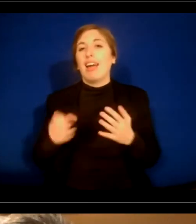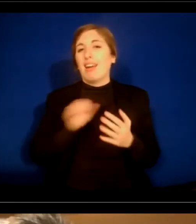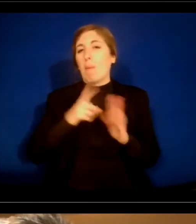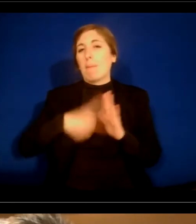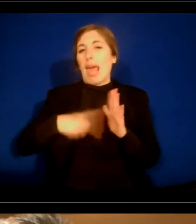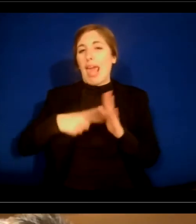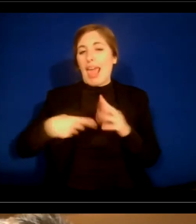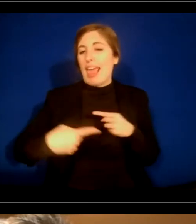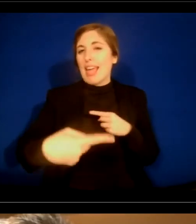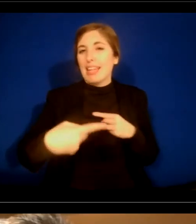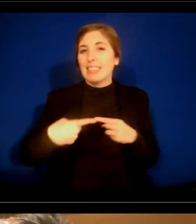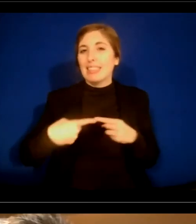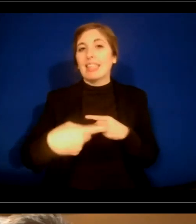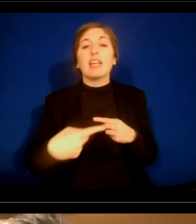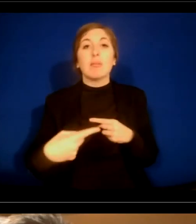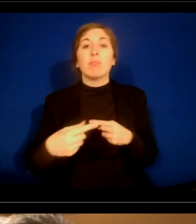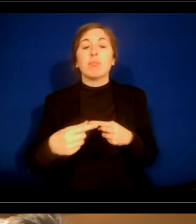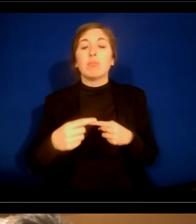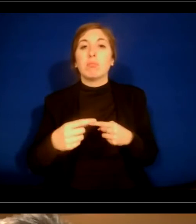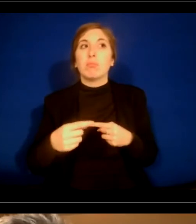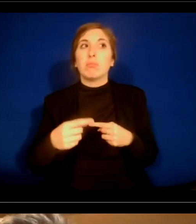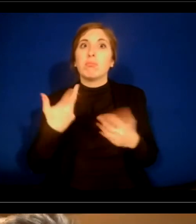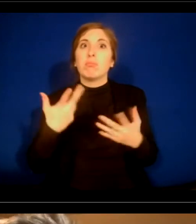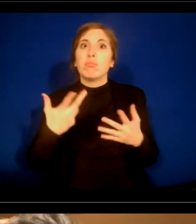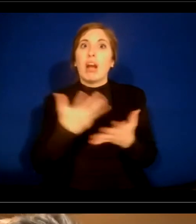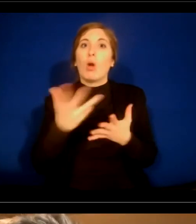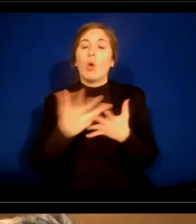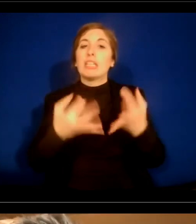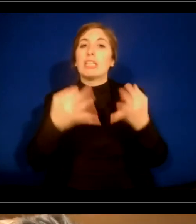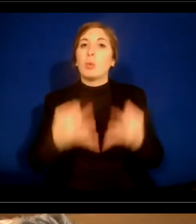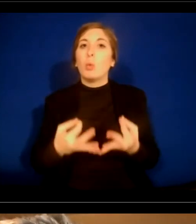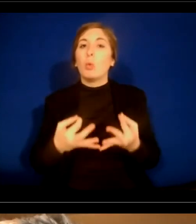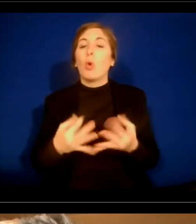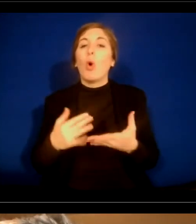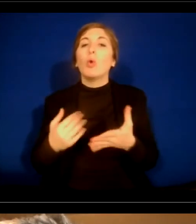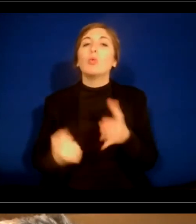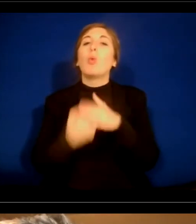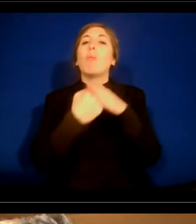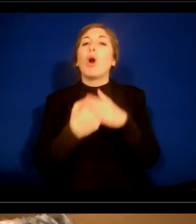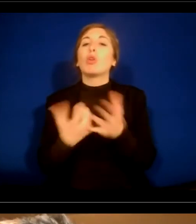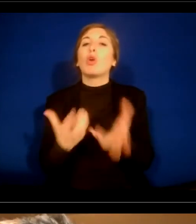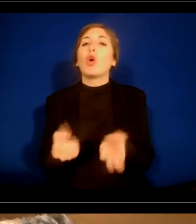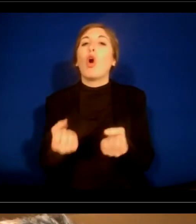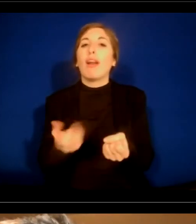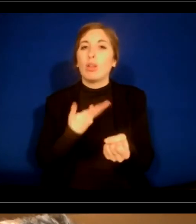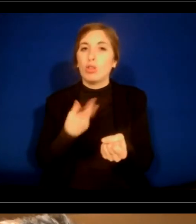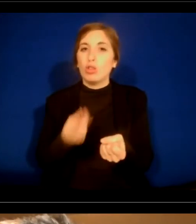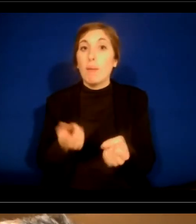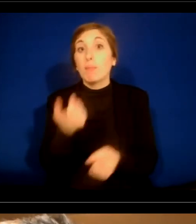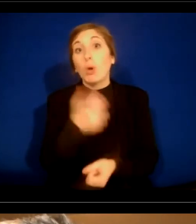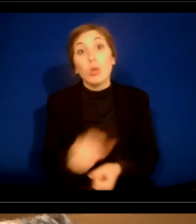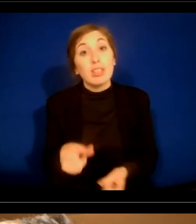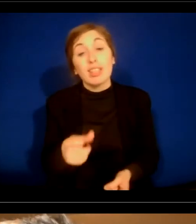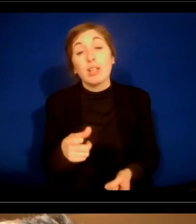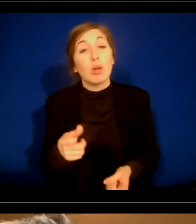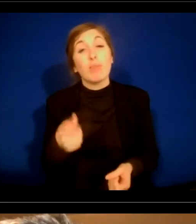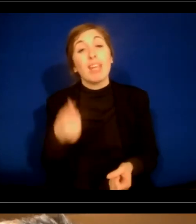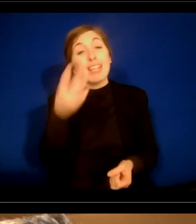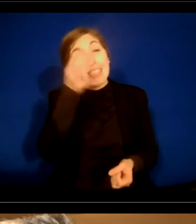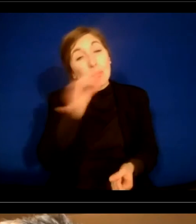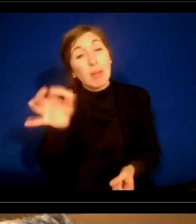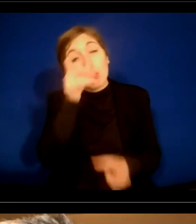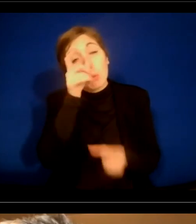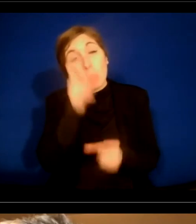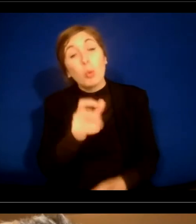cercare di in qualche modo convogliare anche la volontà di aiuto che può arrivare,